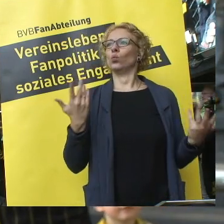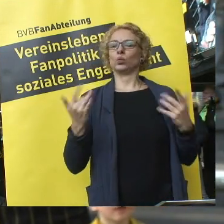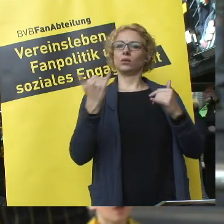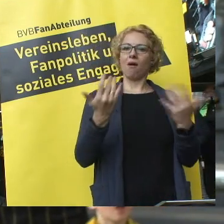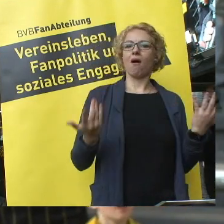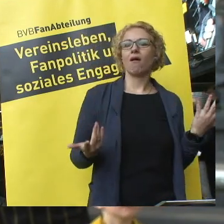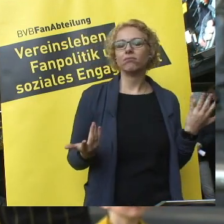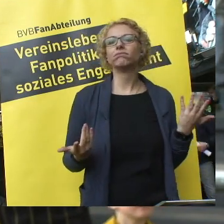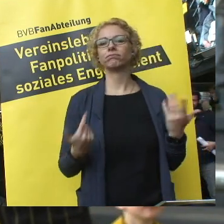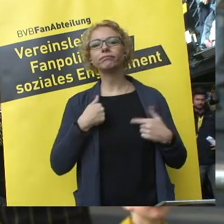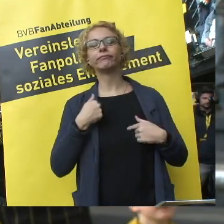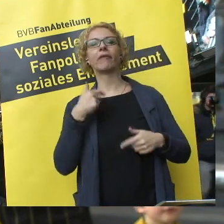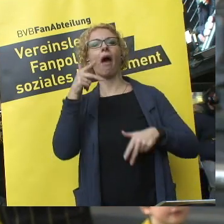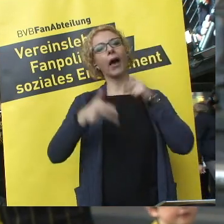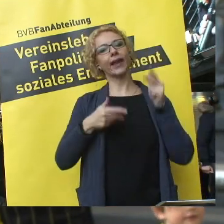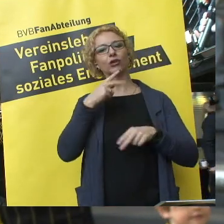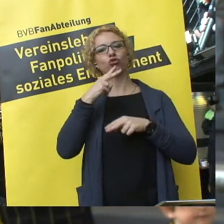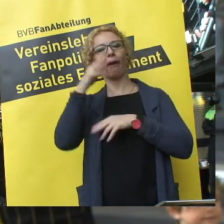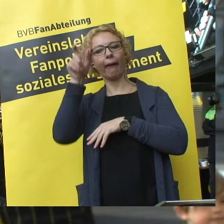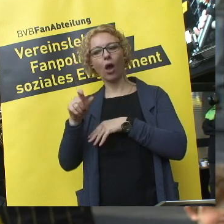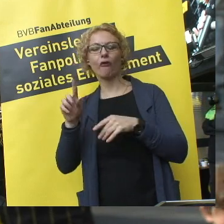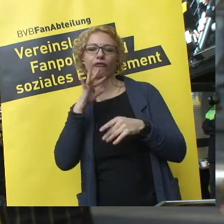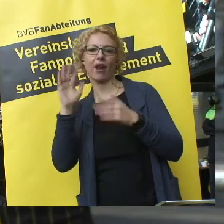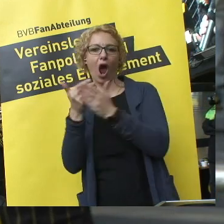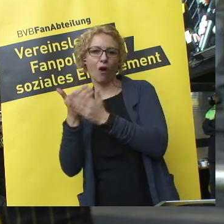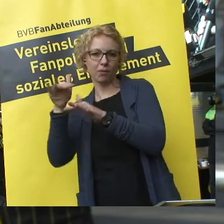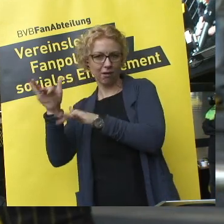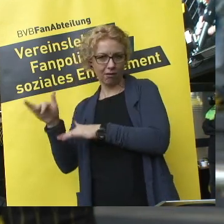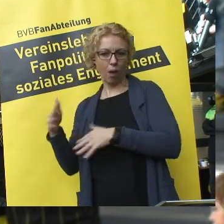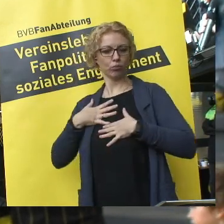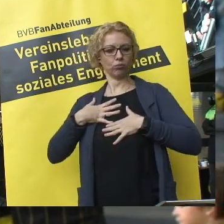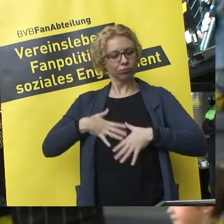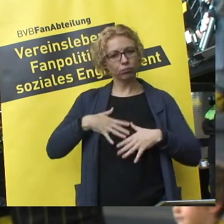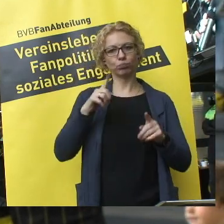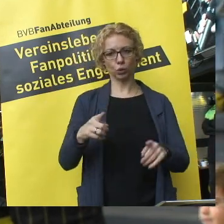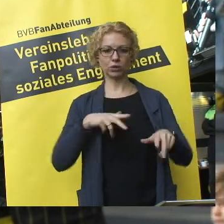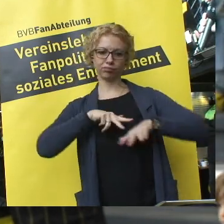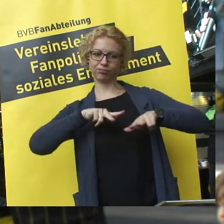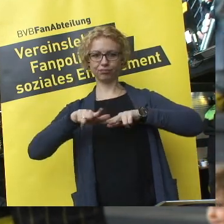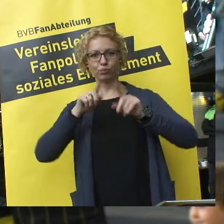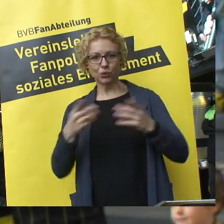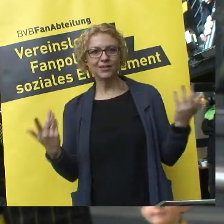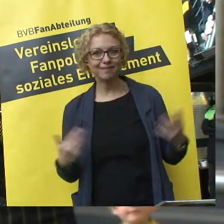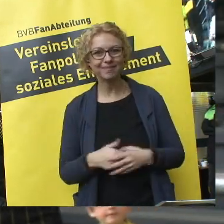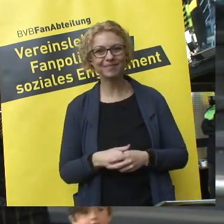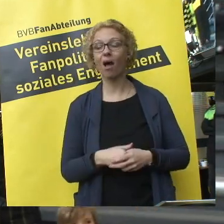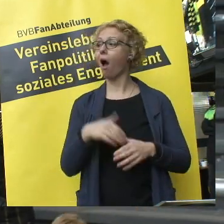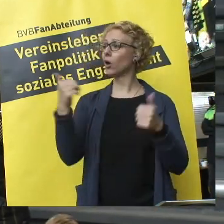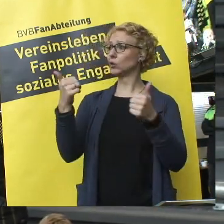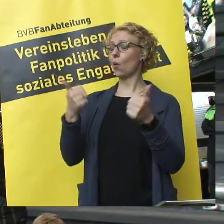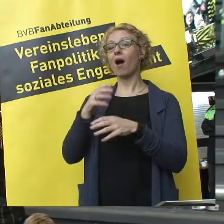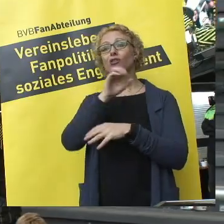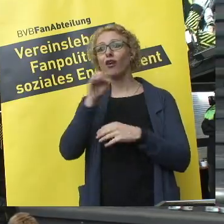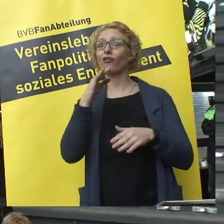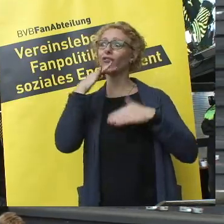Und als Athletensprecherin werde ich auch ganz viele Aufgaben da vor Ort haben, dass ich das alles managen kann. Wunderbar.